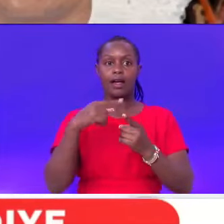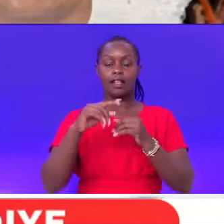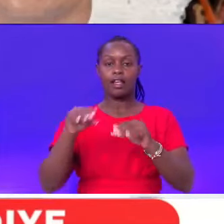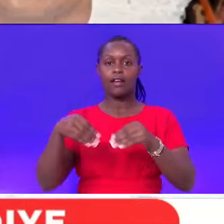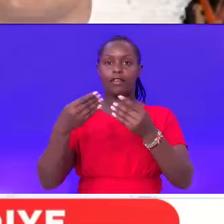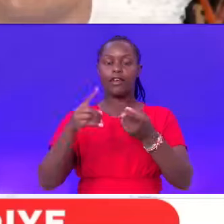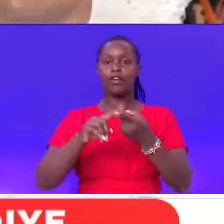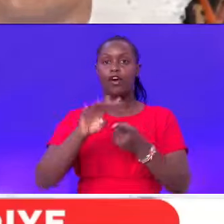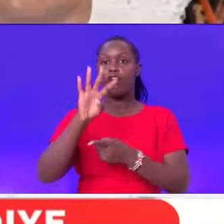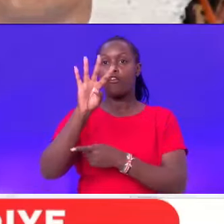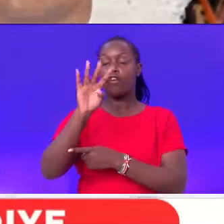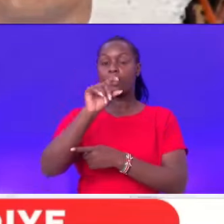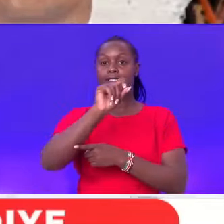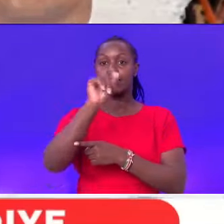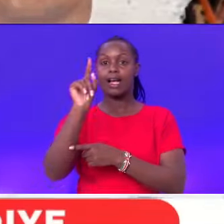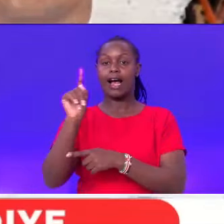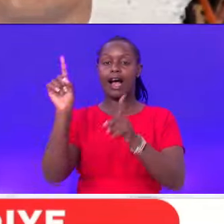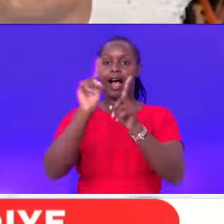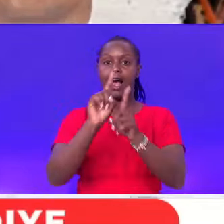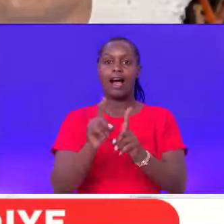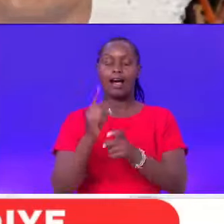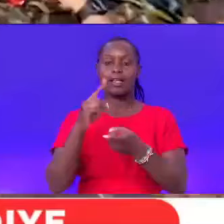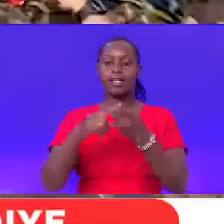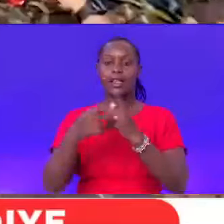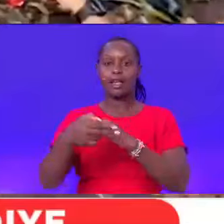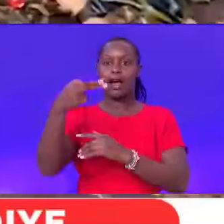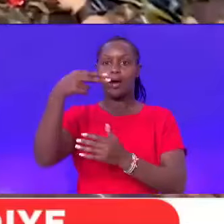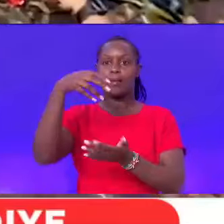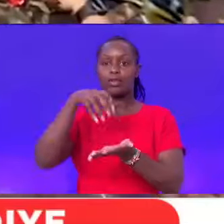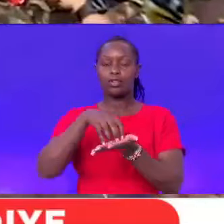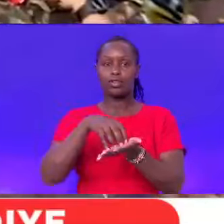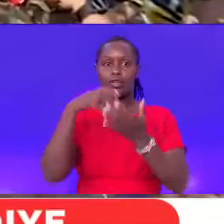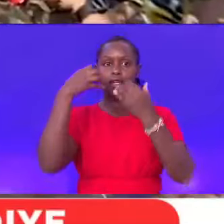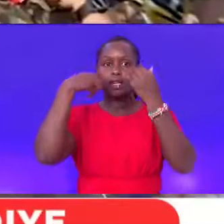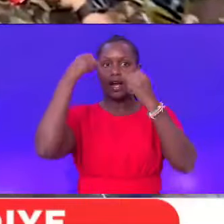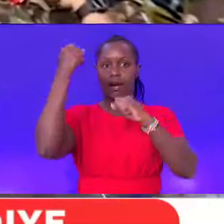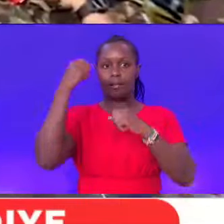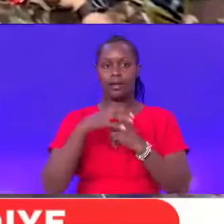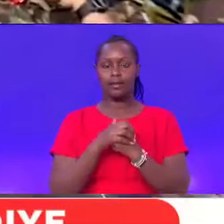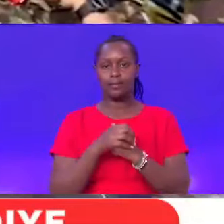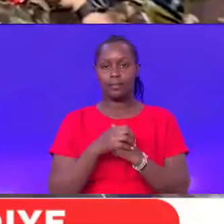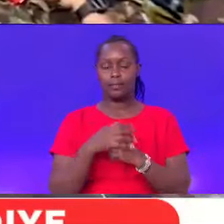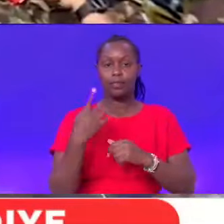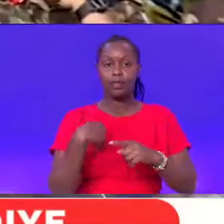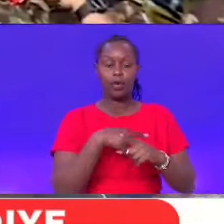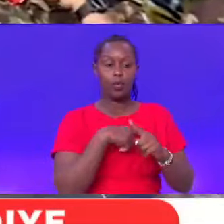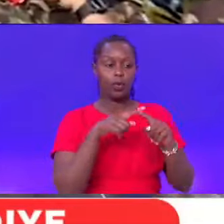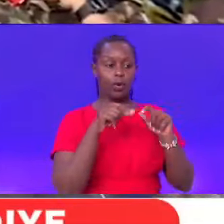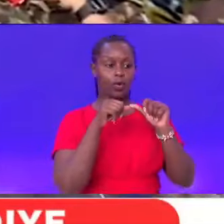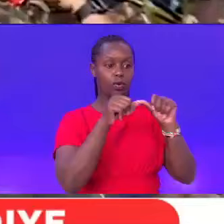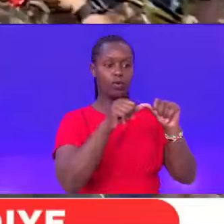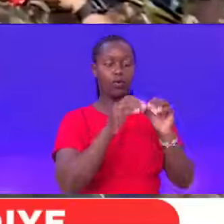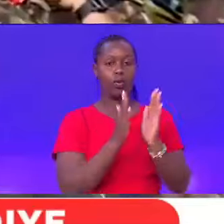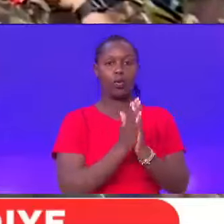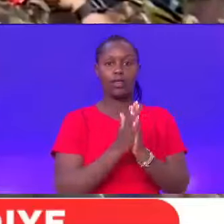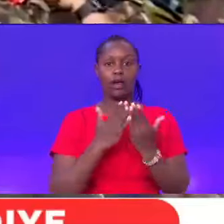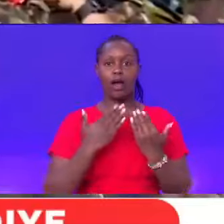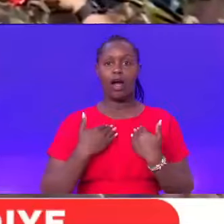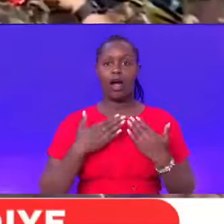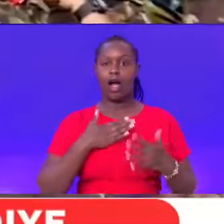kama ishara ya cheo cha juu zaidi kwenye kikosi cha jeshi. We are continuing with our duties of securing our